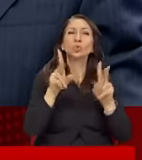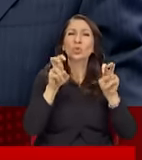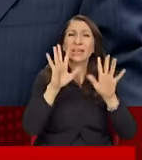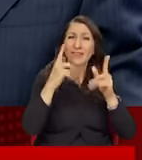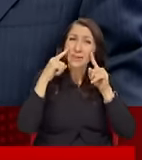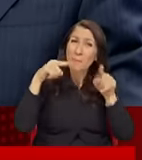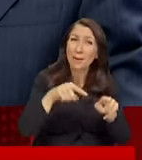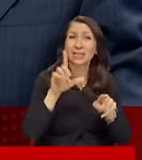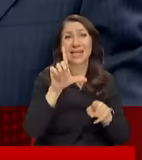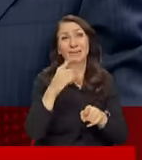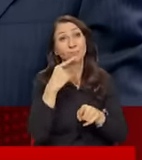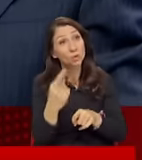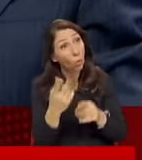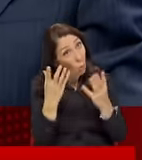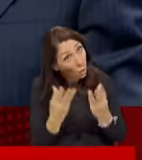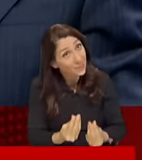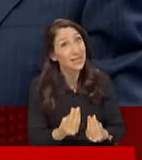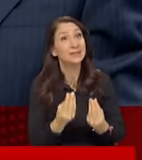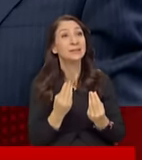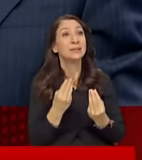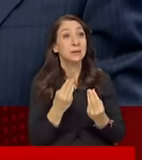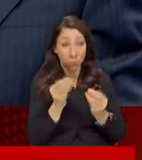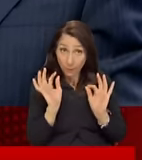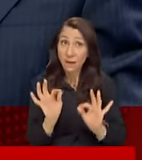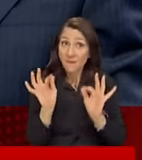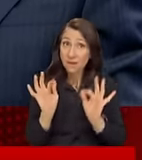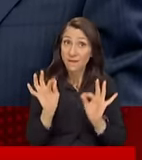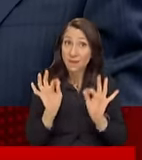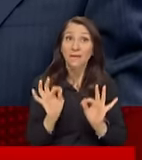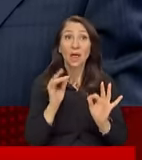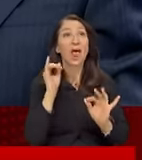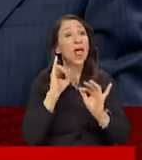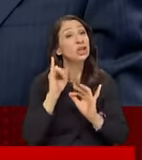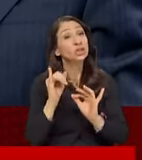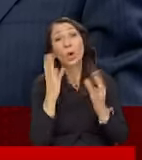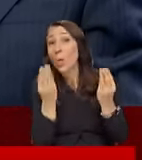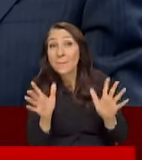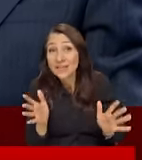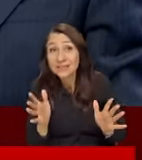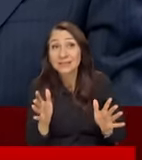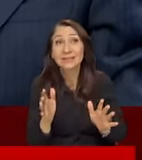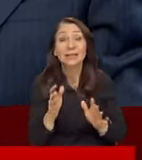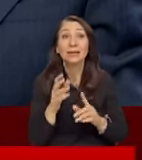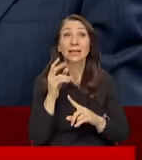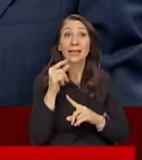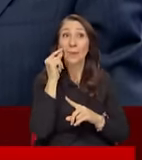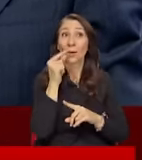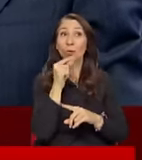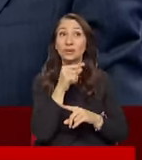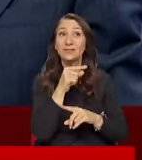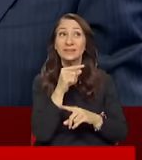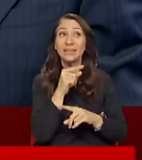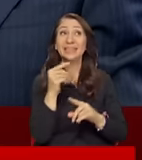daha fazla eğilmeniz gerekiyor diye uyarılar oluyor. Tabii tabii. Eleştiriler, belki olabiliyor. İlker Bey o tarafına hani